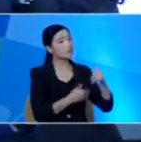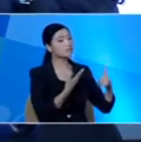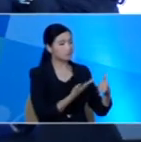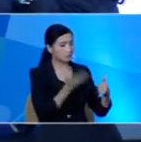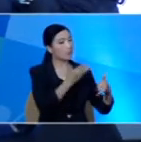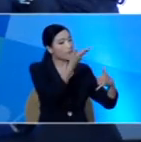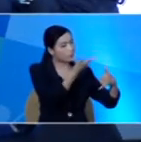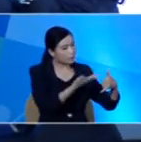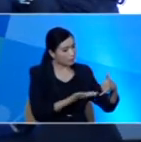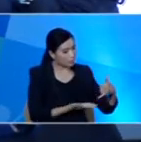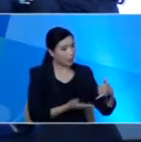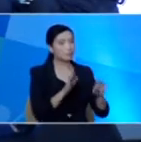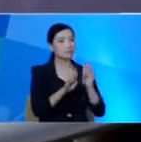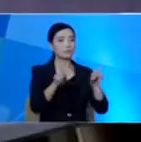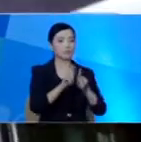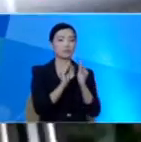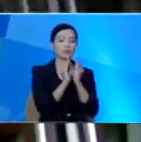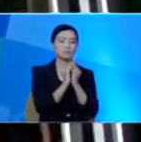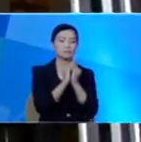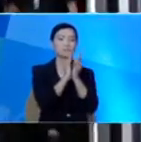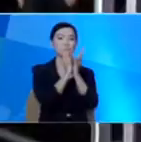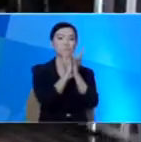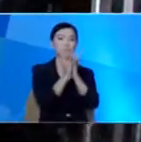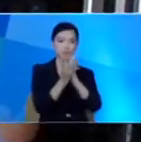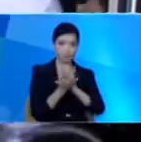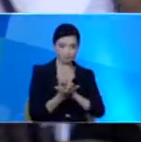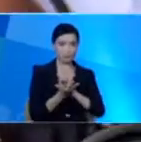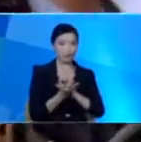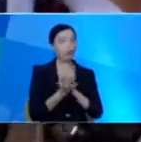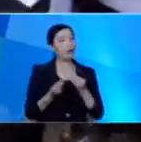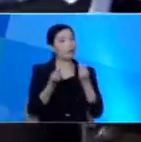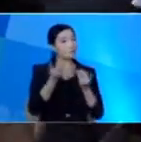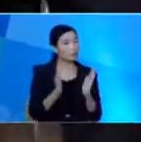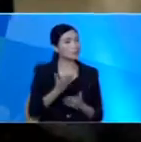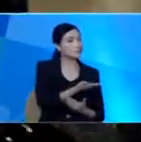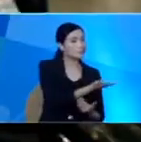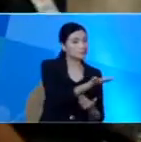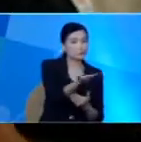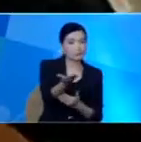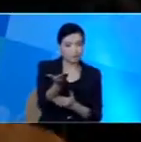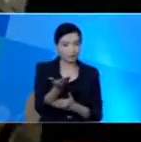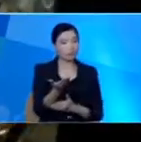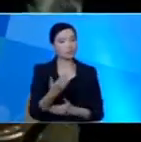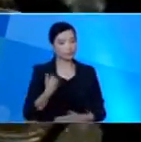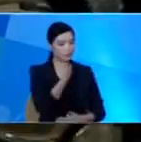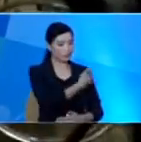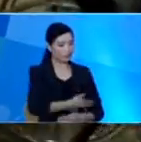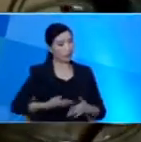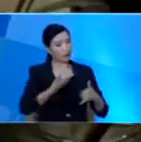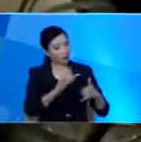ลที่เป็นดอกบัวบาน ครับ ที่จะทำให้คนทั้งหมด ครับ ที่อยู่ในสภาวะอย่